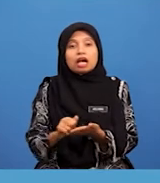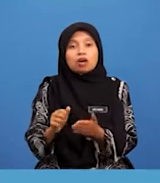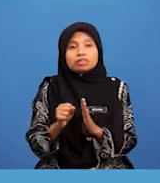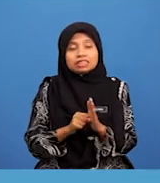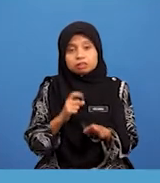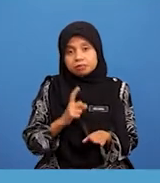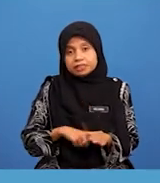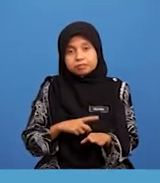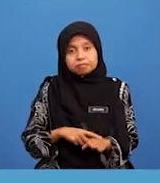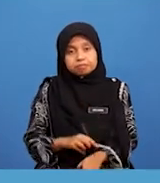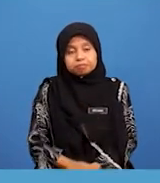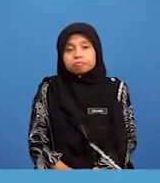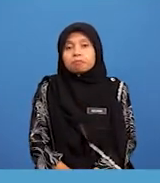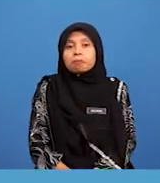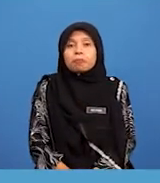Akaun semasa.